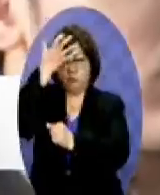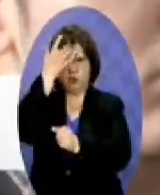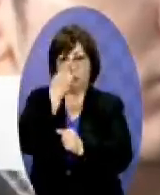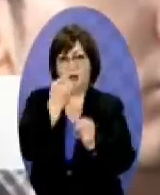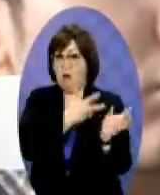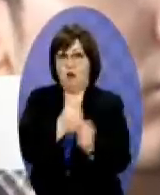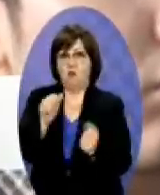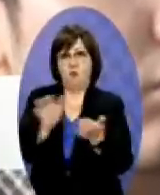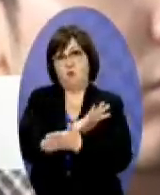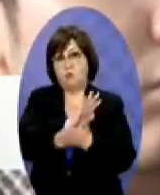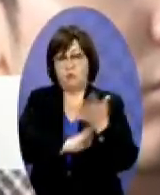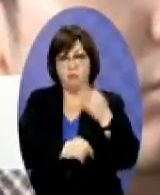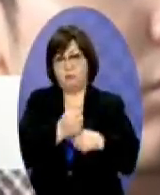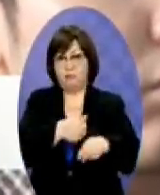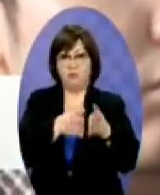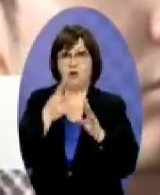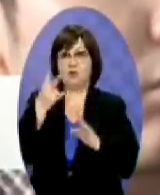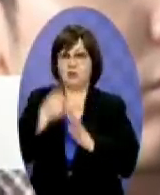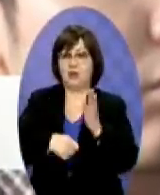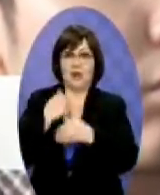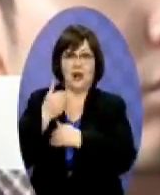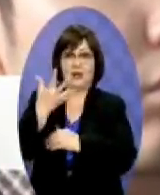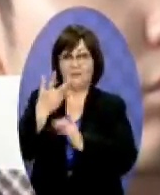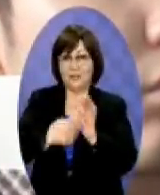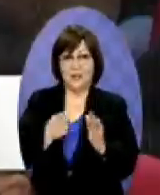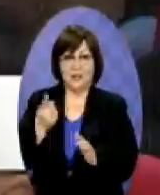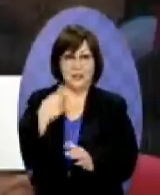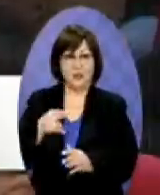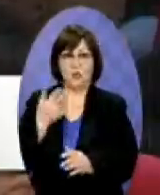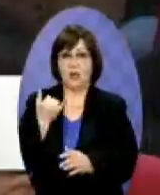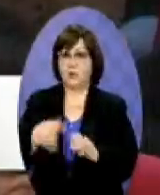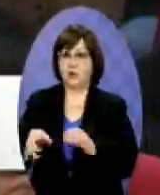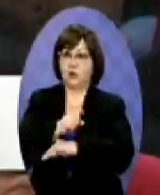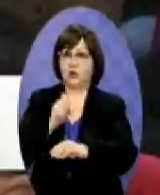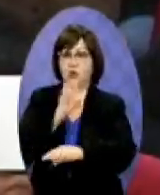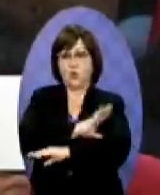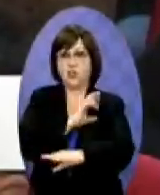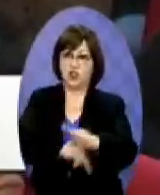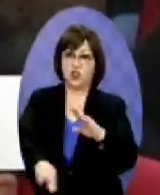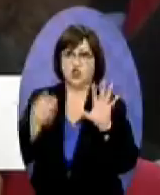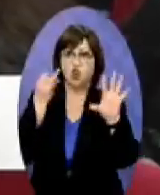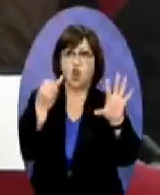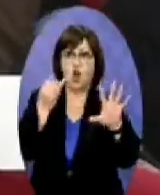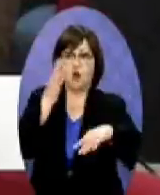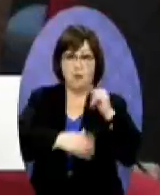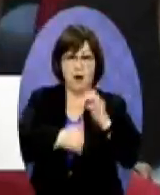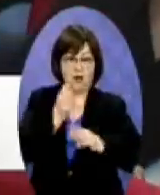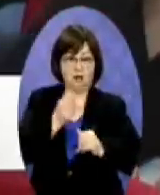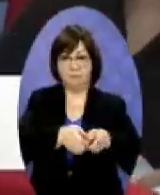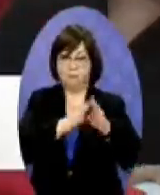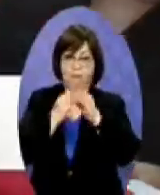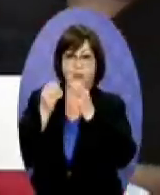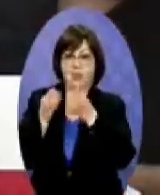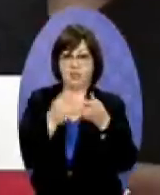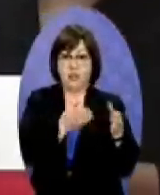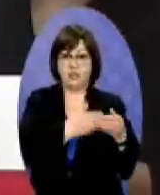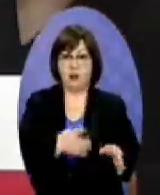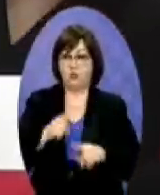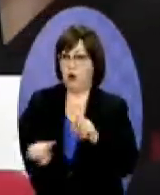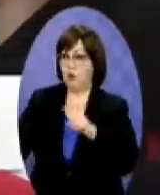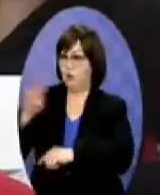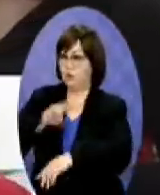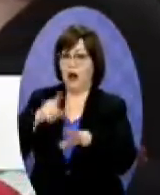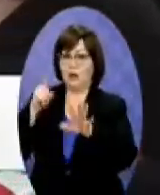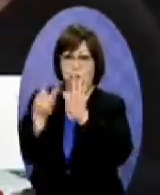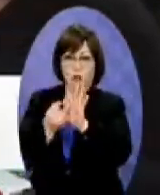энэ тооцоолол бол 2 сарын дараа буюу 5-р сарын 1-нд Улаанбаатар хотод сургууль цэцэрлэгийн 7 барилга, харин орон нутагт 17 сургууль шинээр